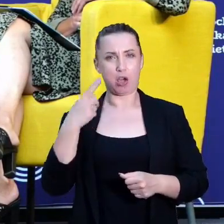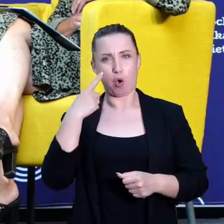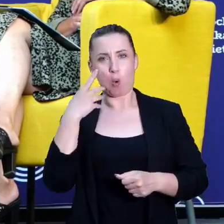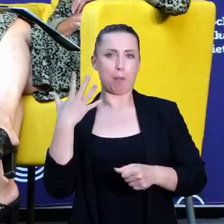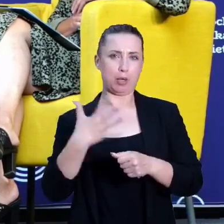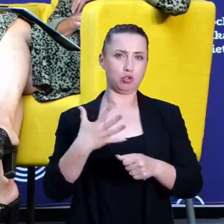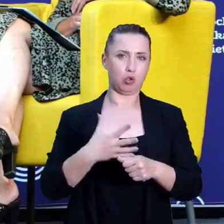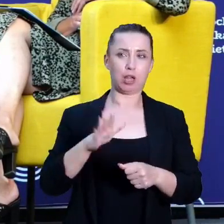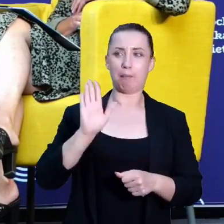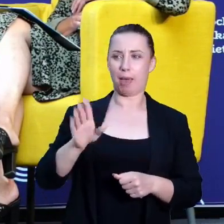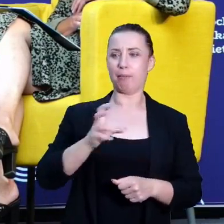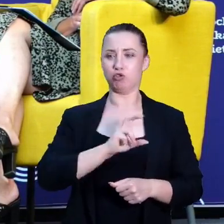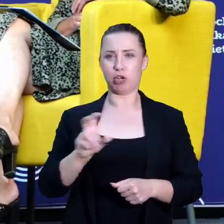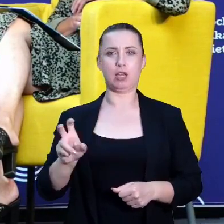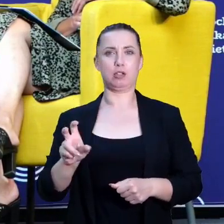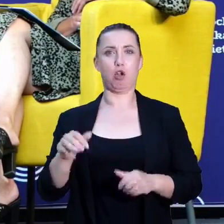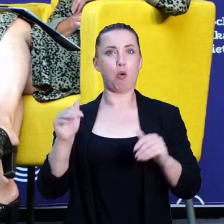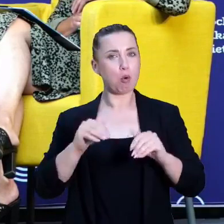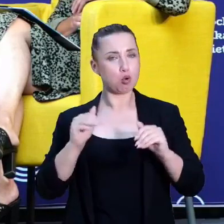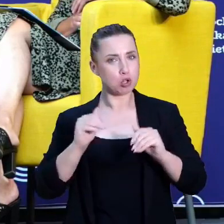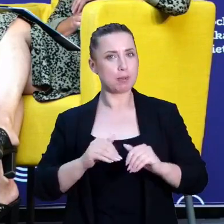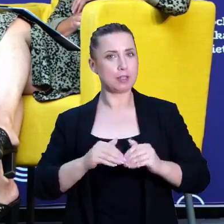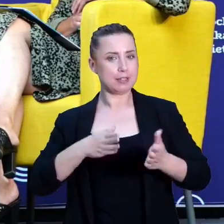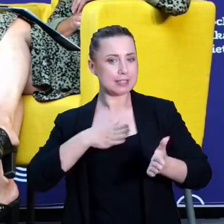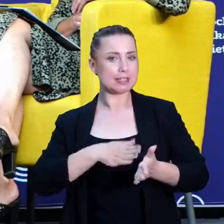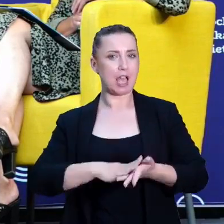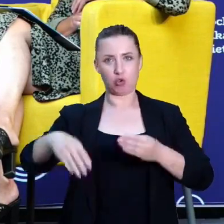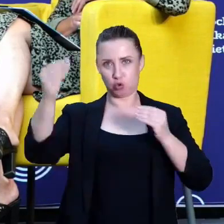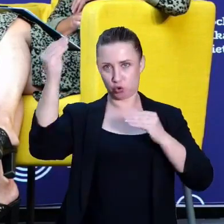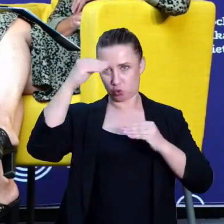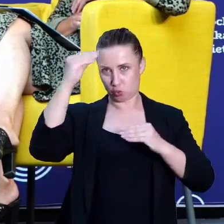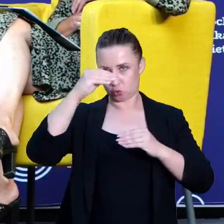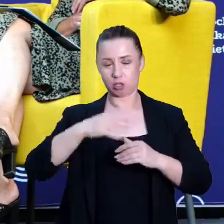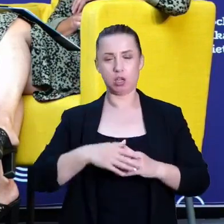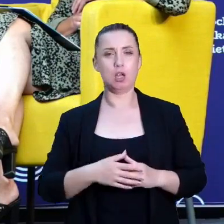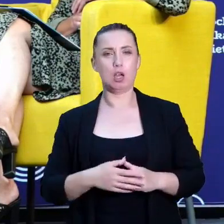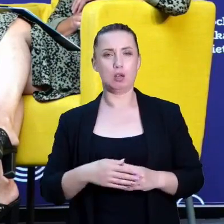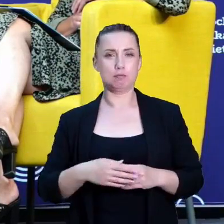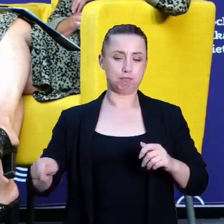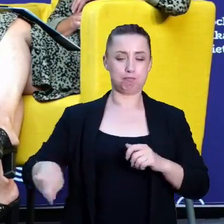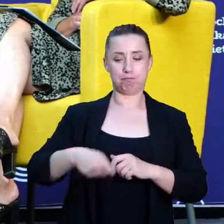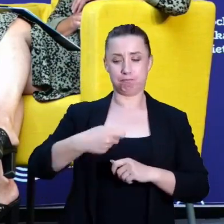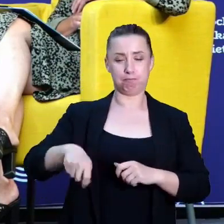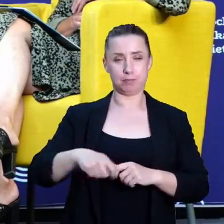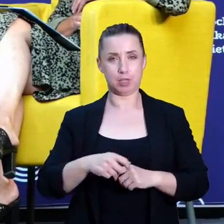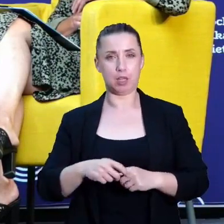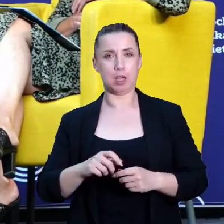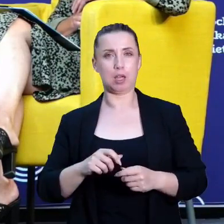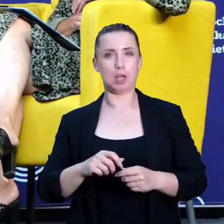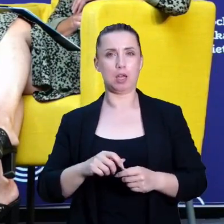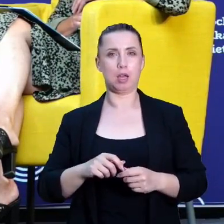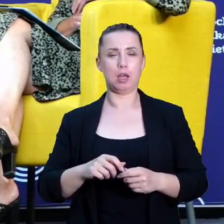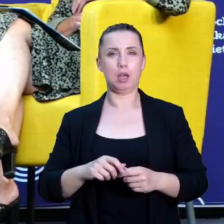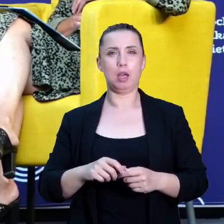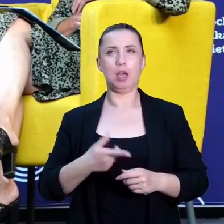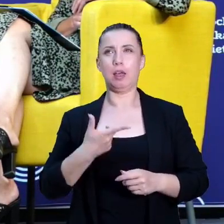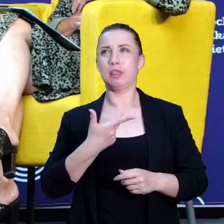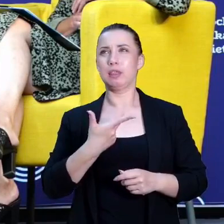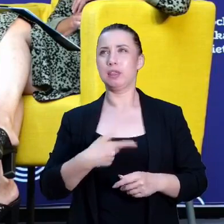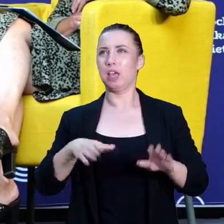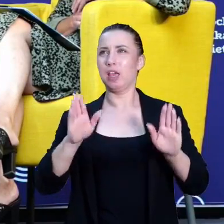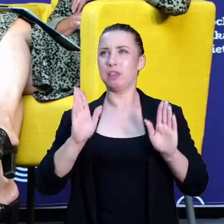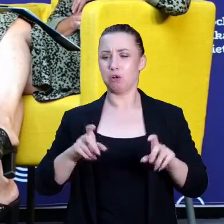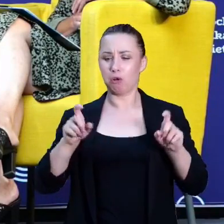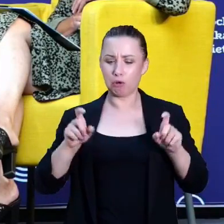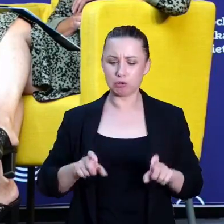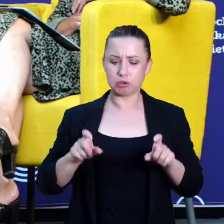zająć, co będzie twórcze, co będzie kreatywne, żeby nie popadać w takie rozmyślania tylko nad tym, co mogłoby się zdarzyć, że moja